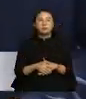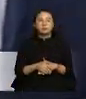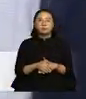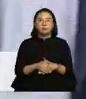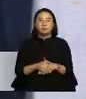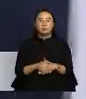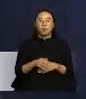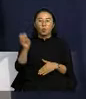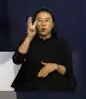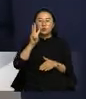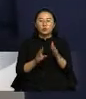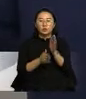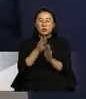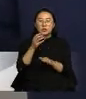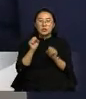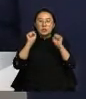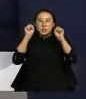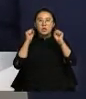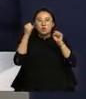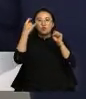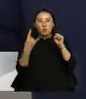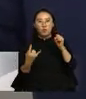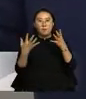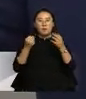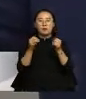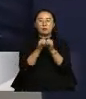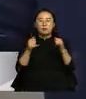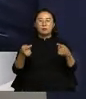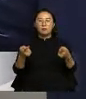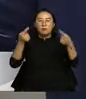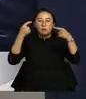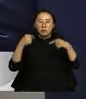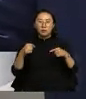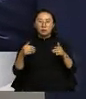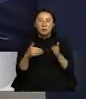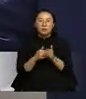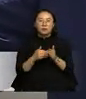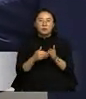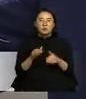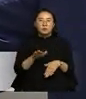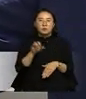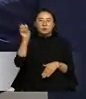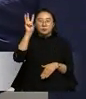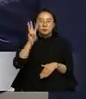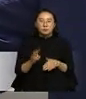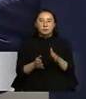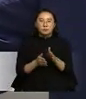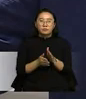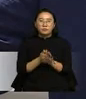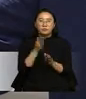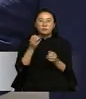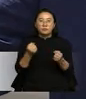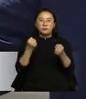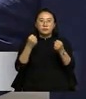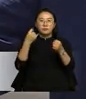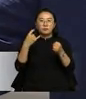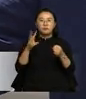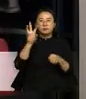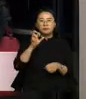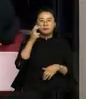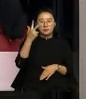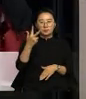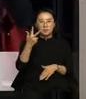우리 광주시 체육회 많은 분들이 참석하셨는데요. 네. 우리 광주시 체육회 37개